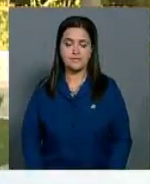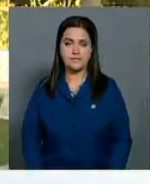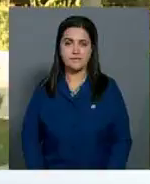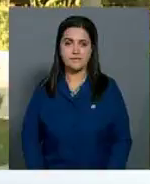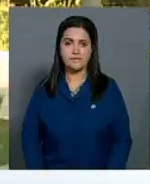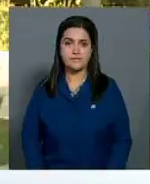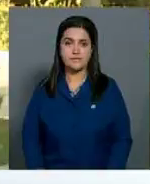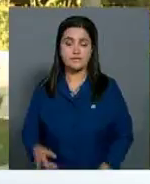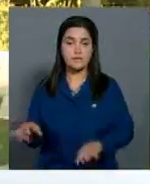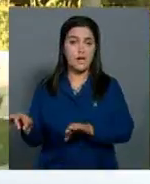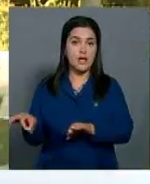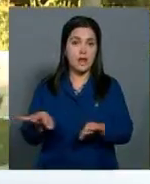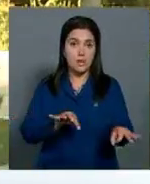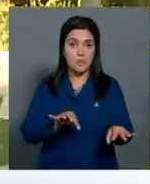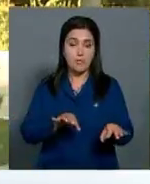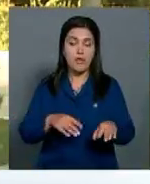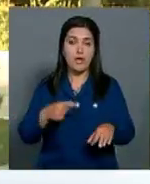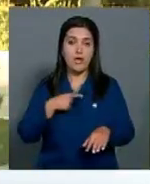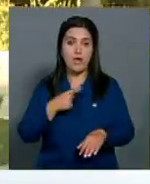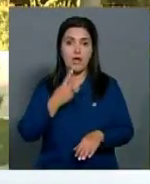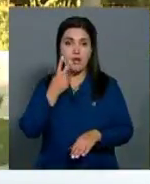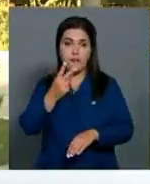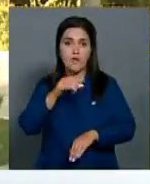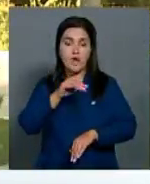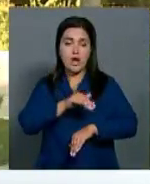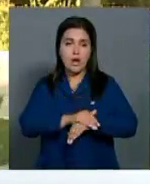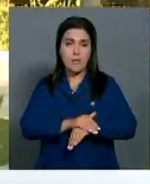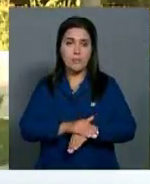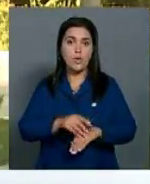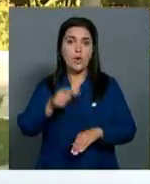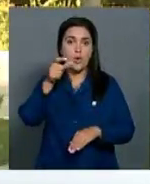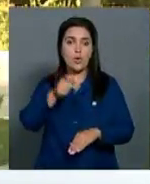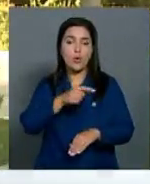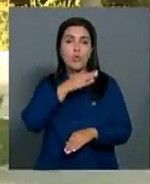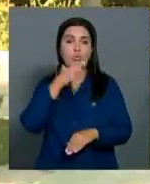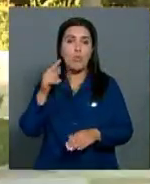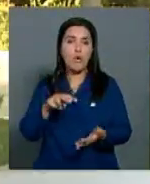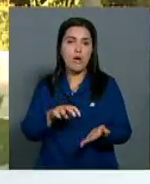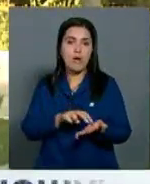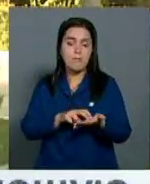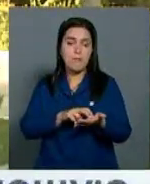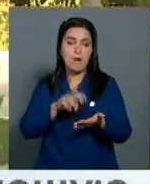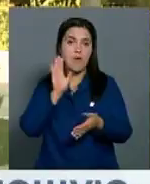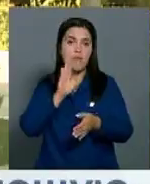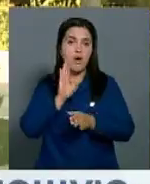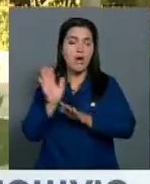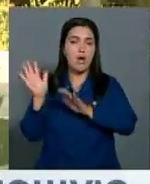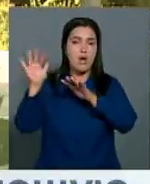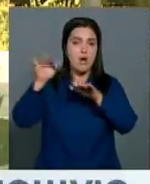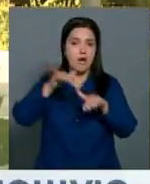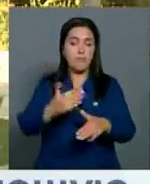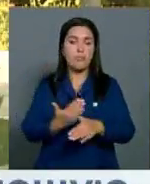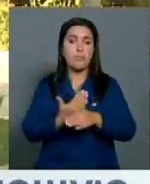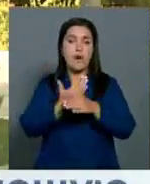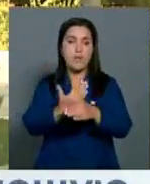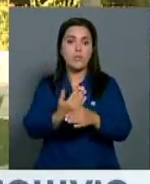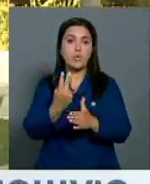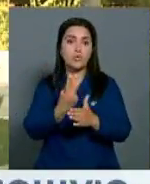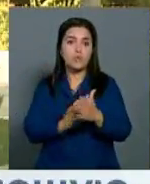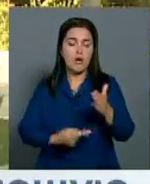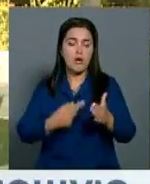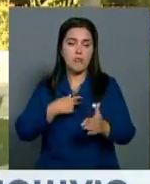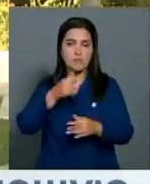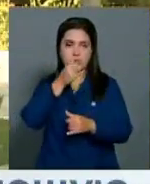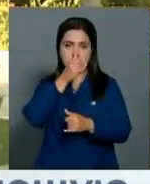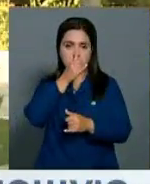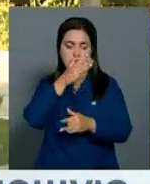По прибытию на место происшествия мы обнаружили на берегу много людей, которые боялись из-за высокой волны помочь утонувшим. По долгу службы мы не могли